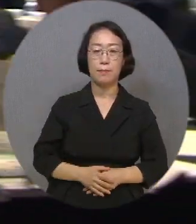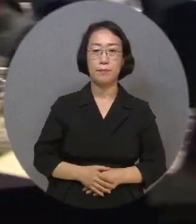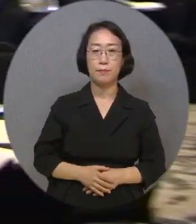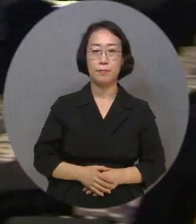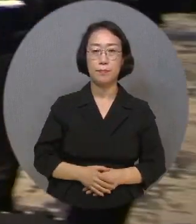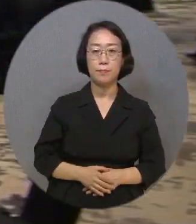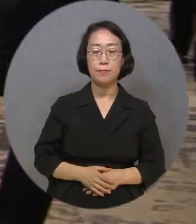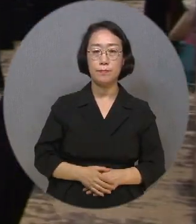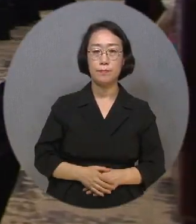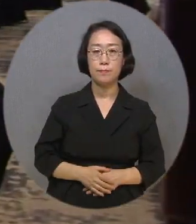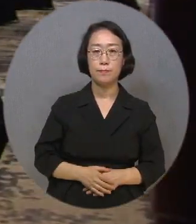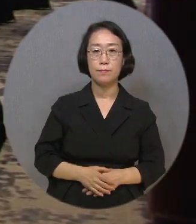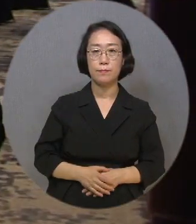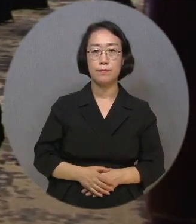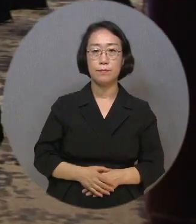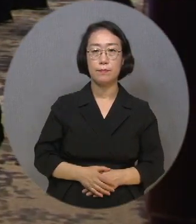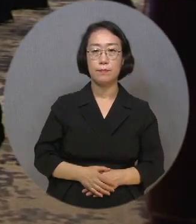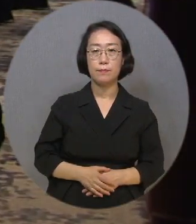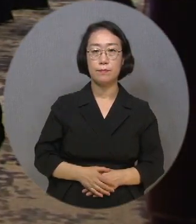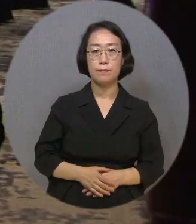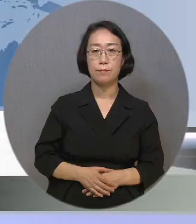뉴스 황병영입니다.